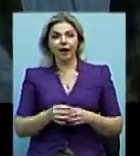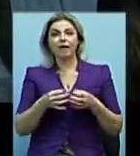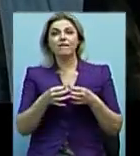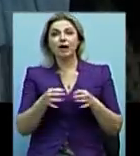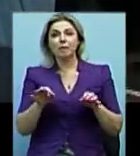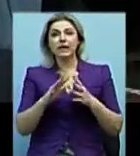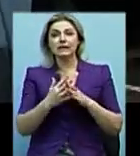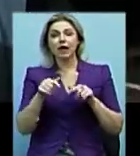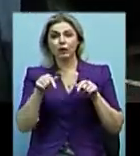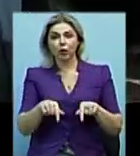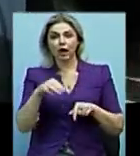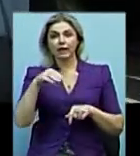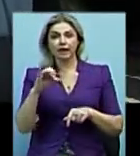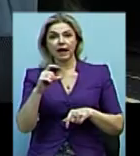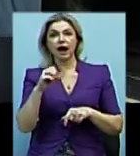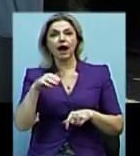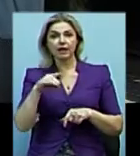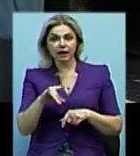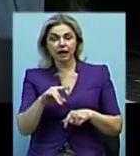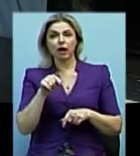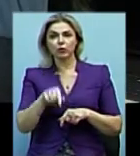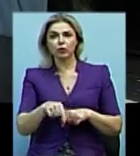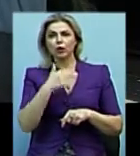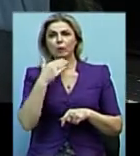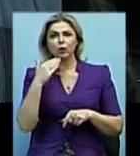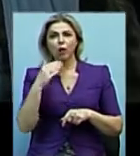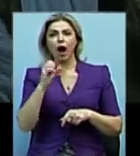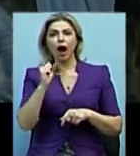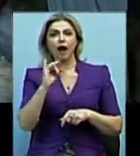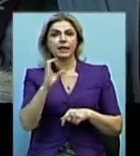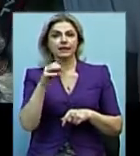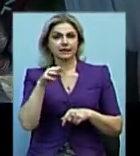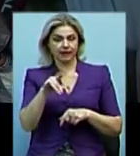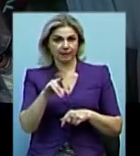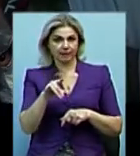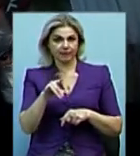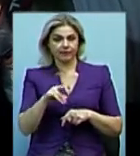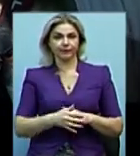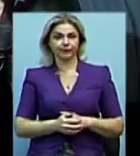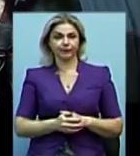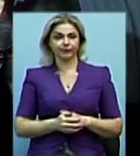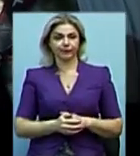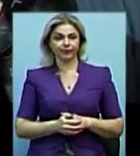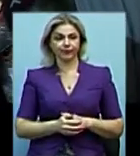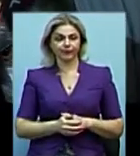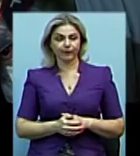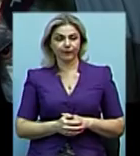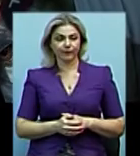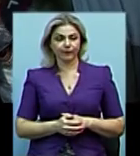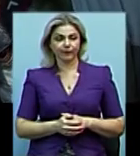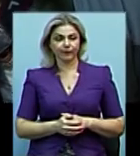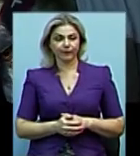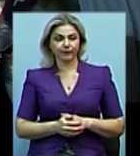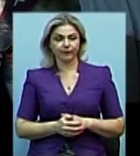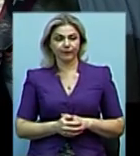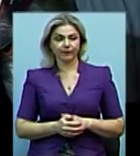цих містах наблюдається достатньо велике кількість аїстів. Трихати обрали з тієї причини, що в цих